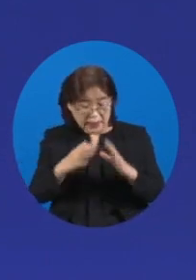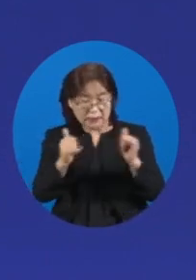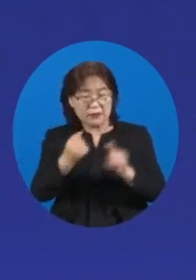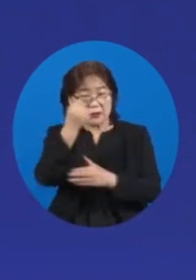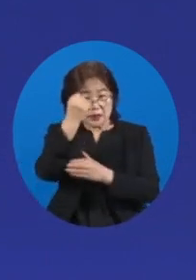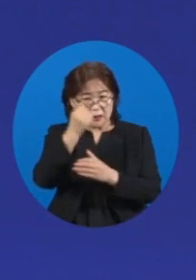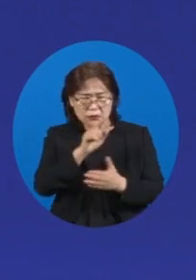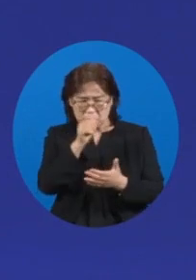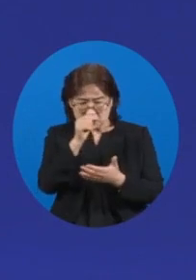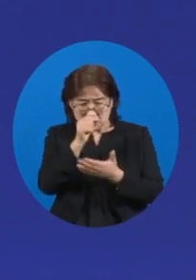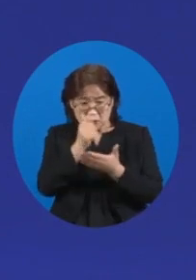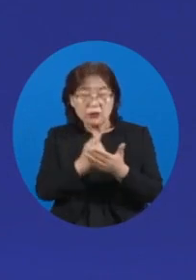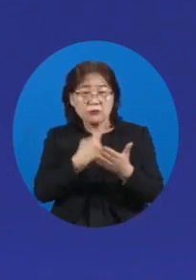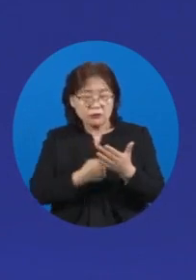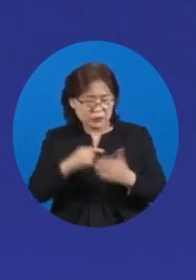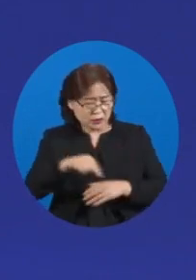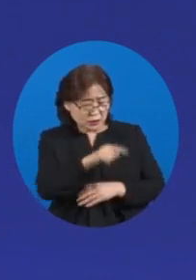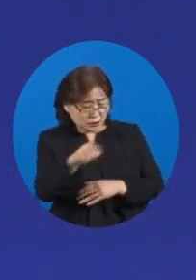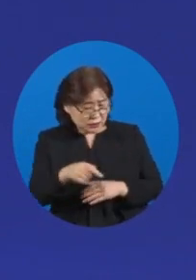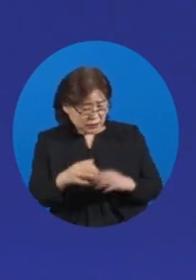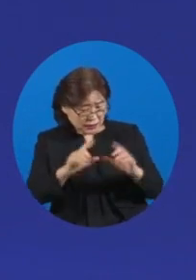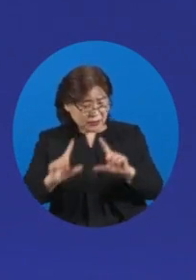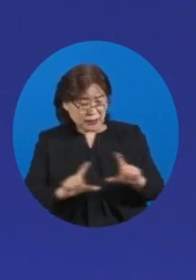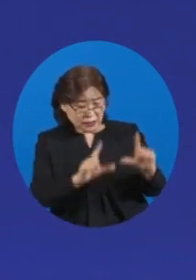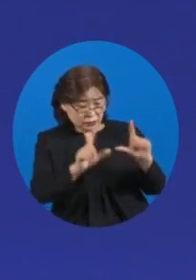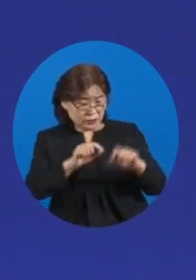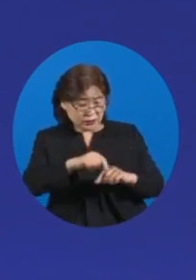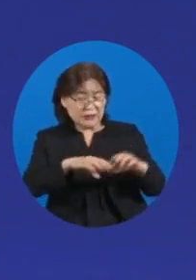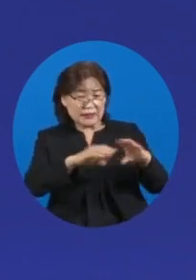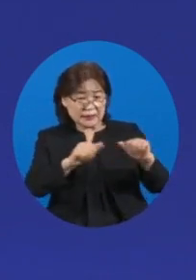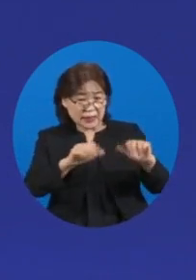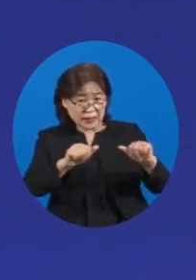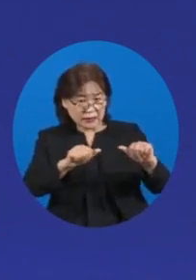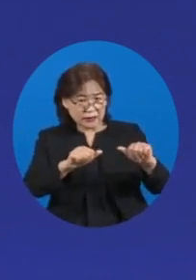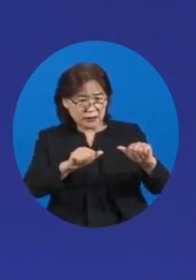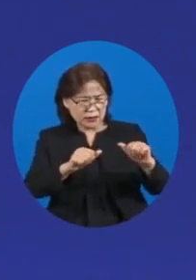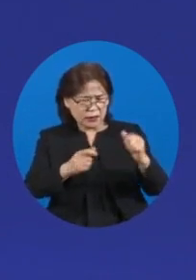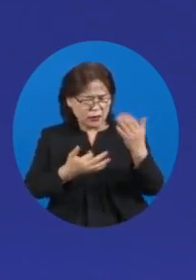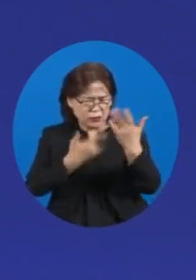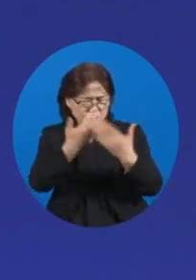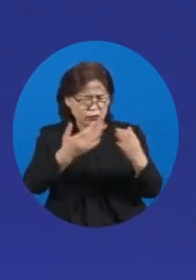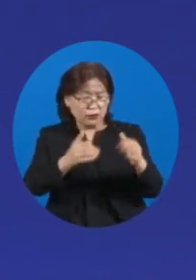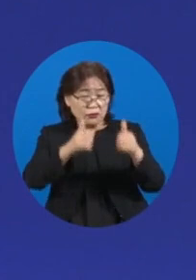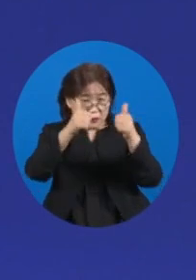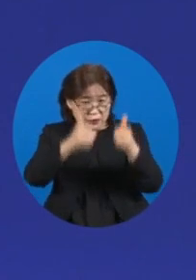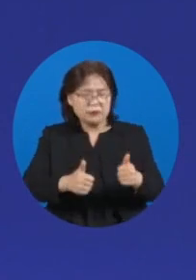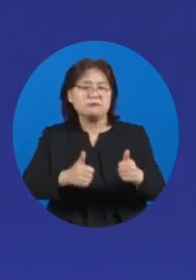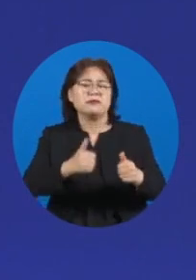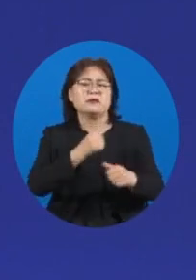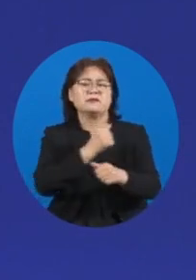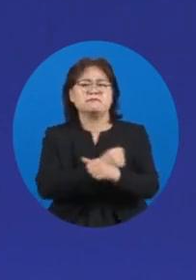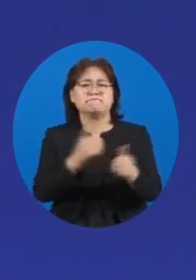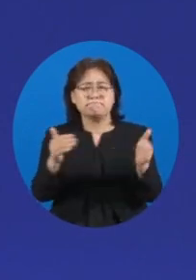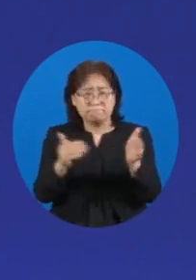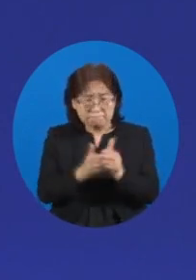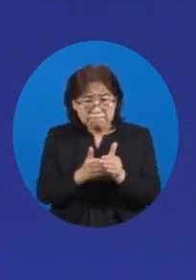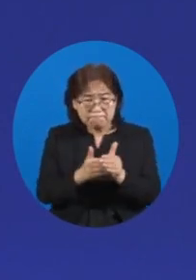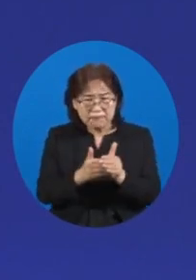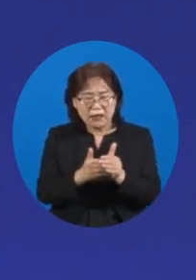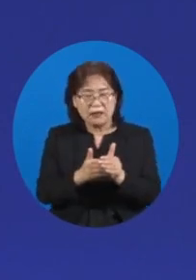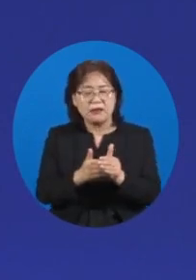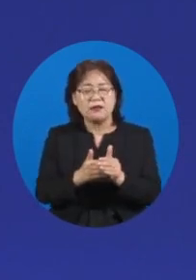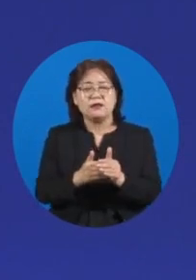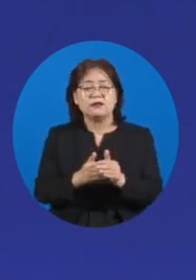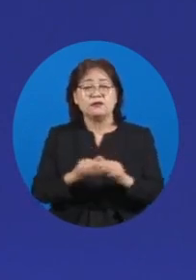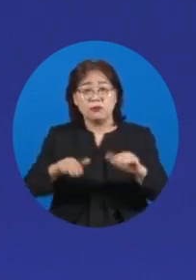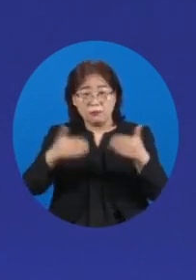하나님은 그들이 살고 있는 그 땅을 유황 불로 심판을 하셨어요 반면에